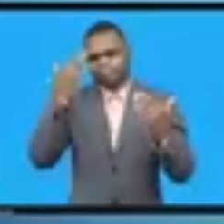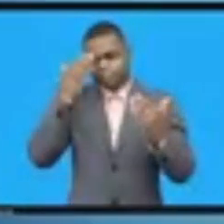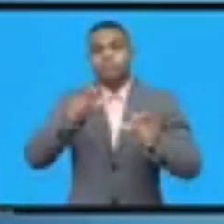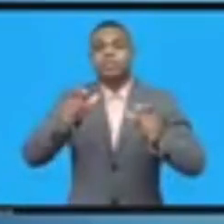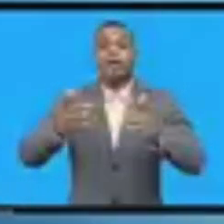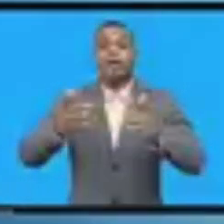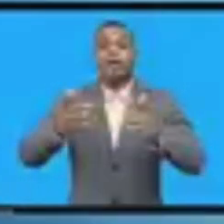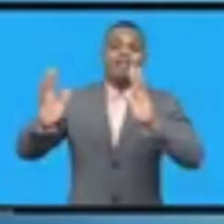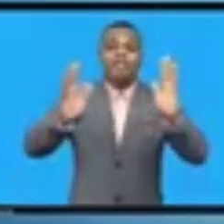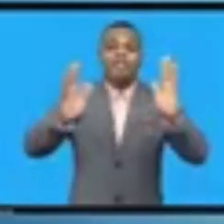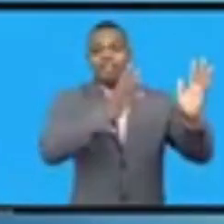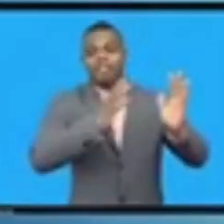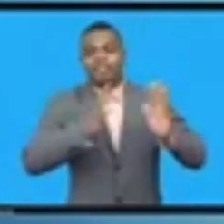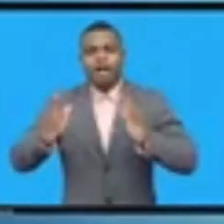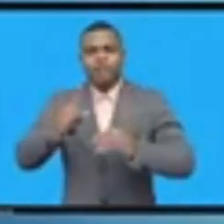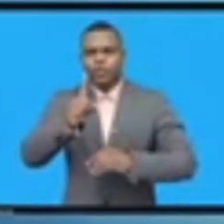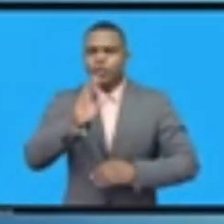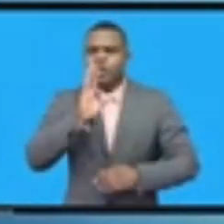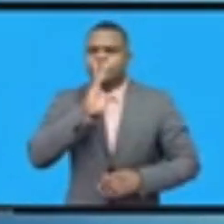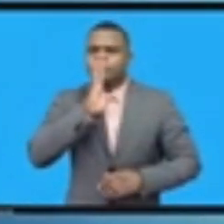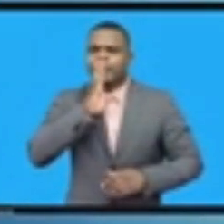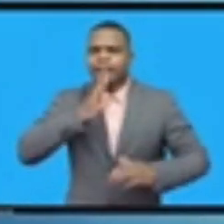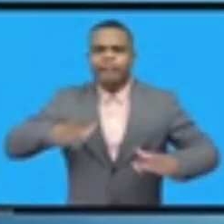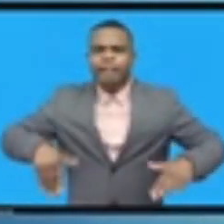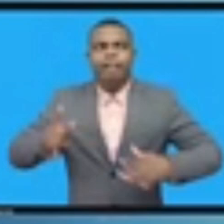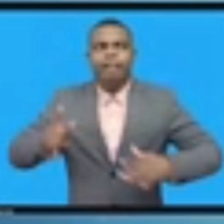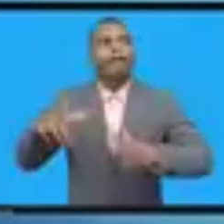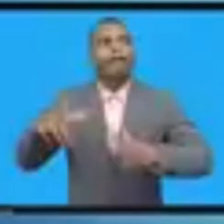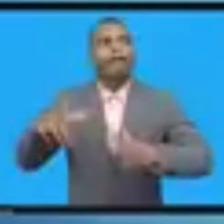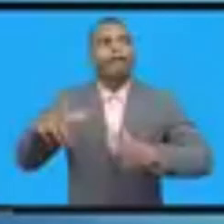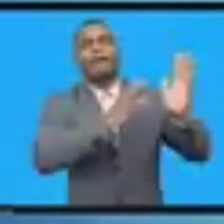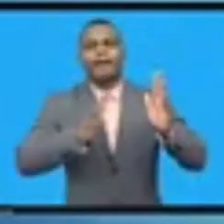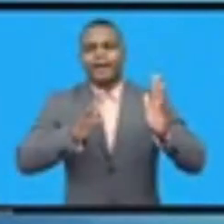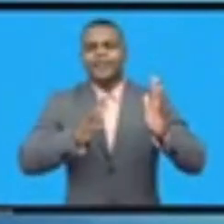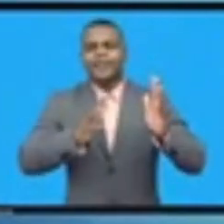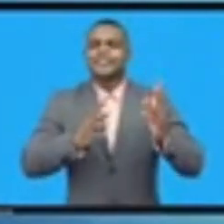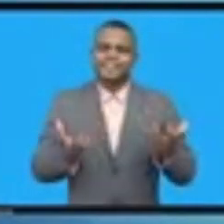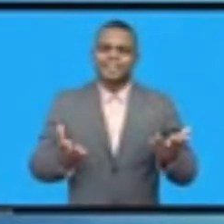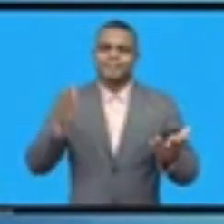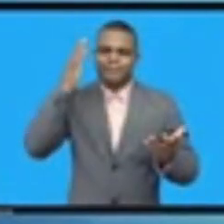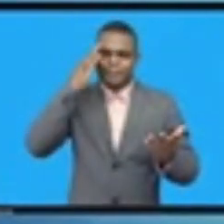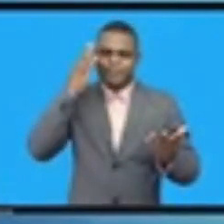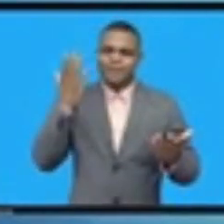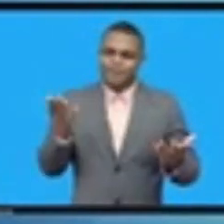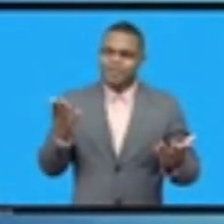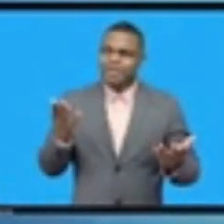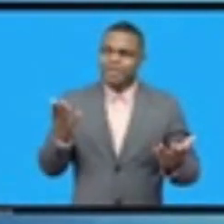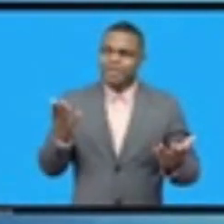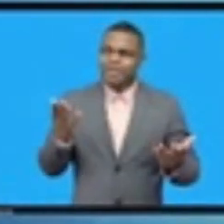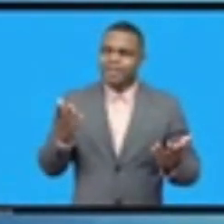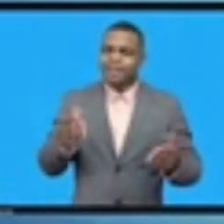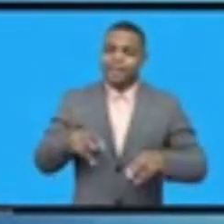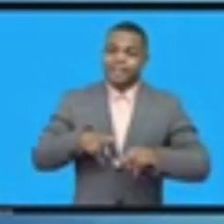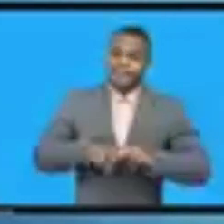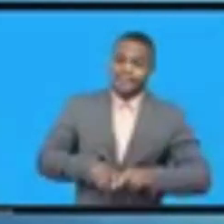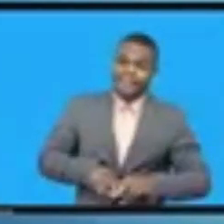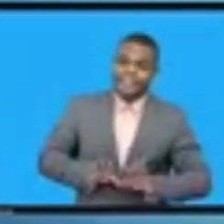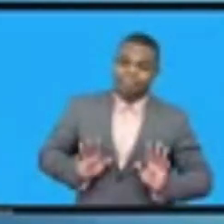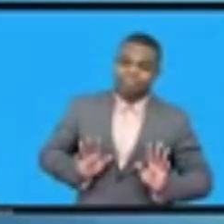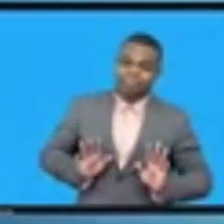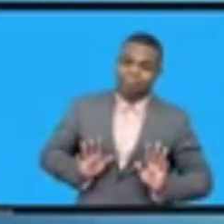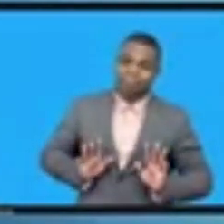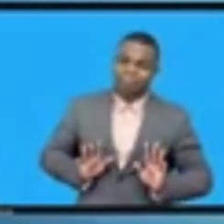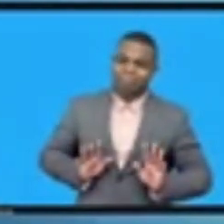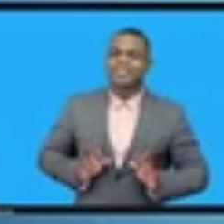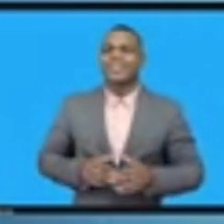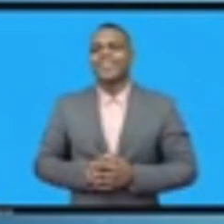是希望让我坐下来，所以我非常感谢 Lily 刚才所说的，她谈及了年轻人参与互联网